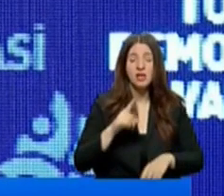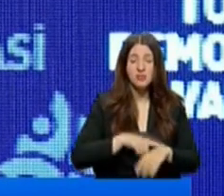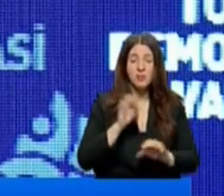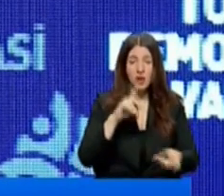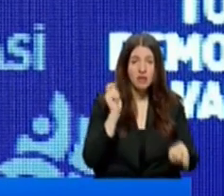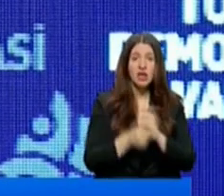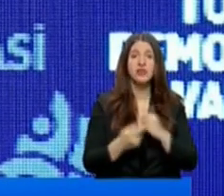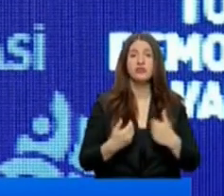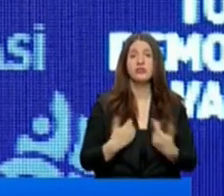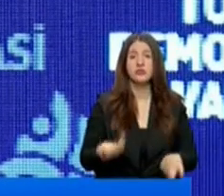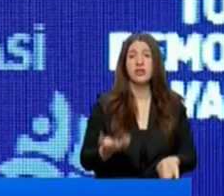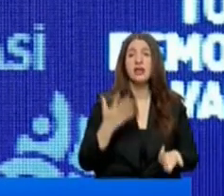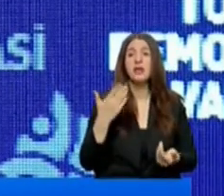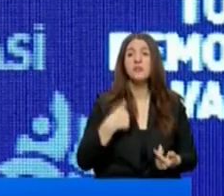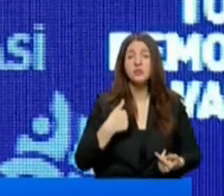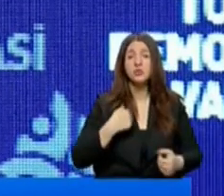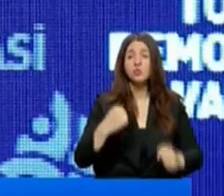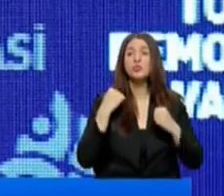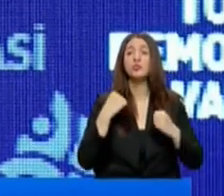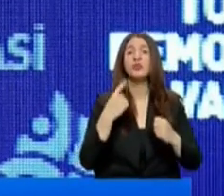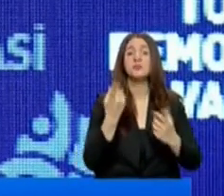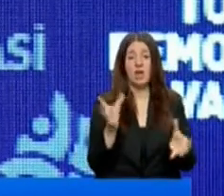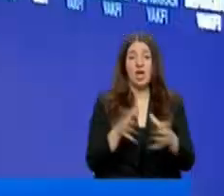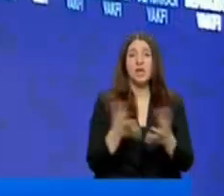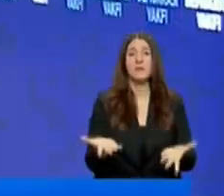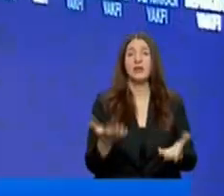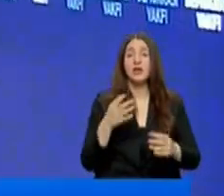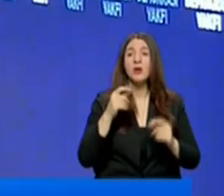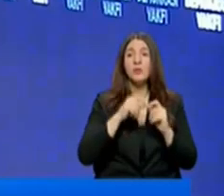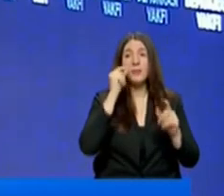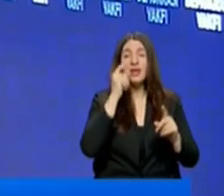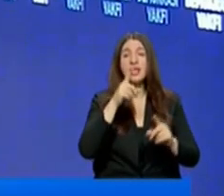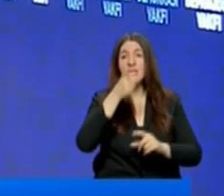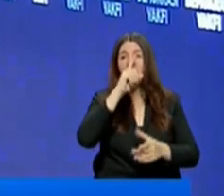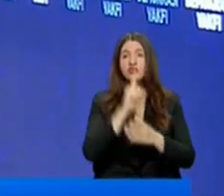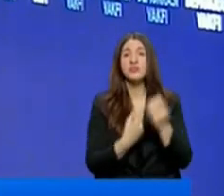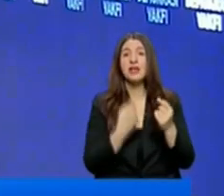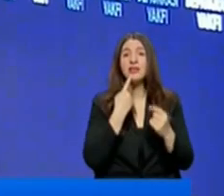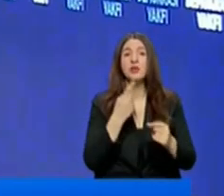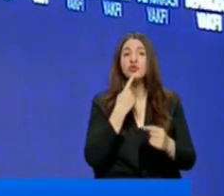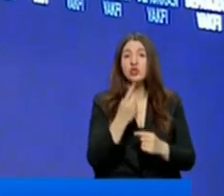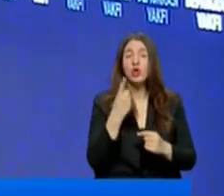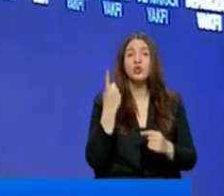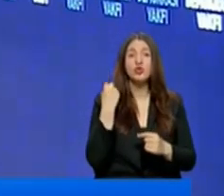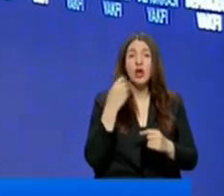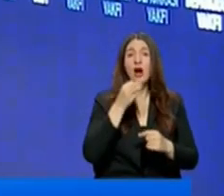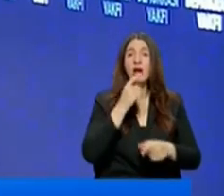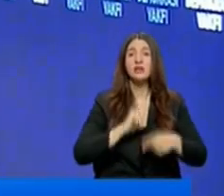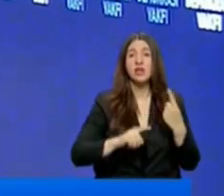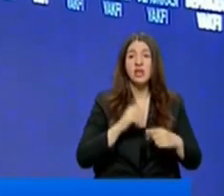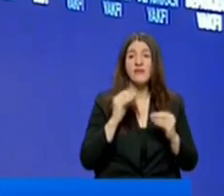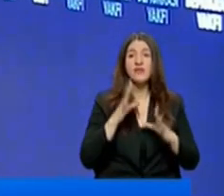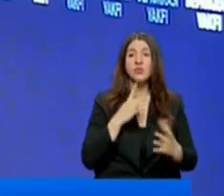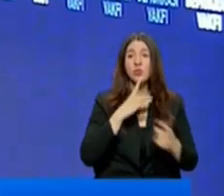böyle değişti. Yani biz güçlüydük, biz bir ekiptik. Arınç'ın kral çıplak demeli sözleri dünün Ankara siyasetinde en